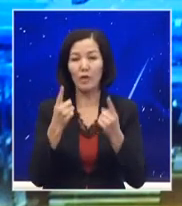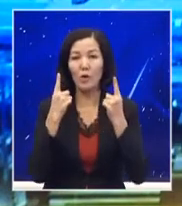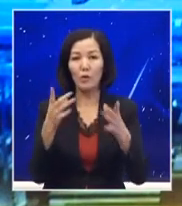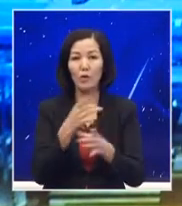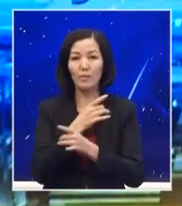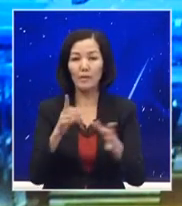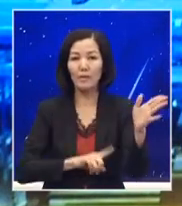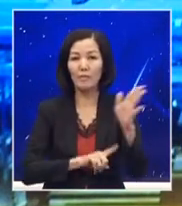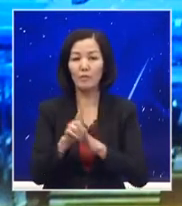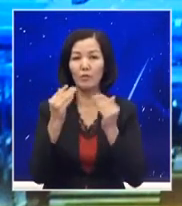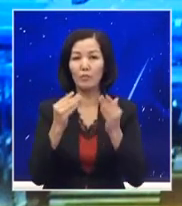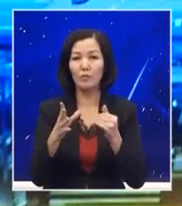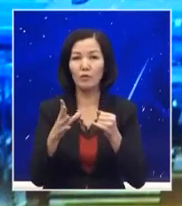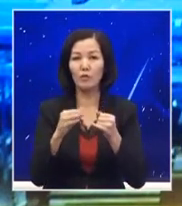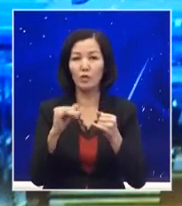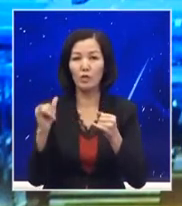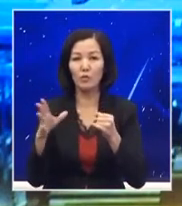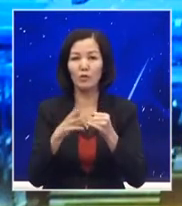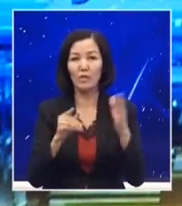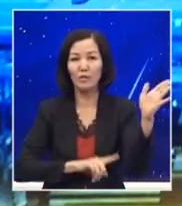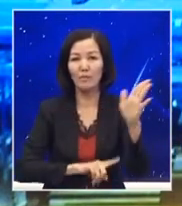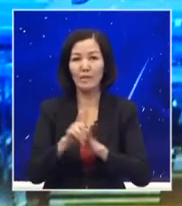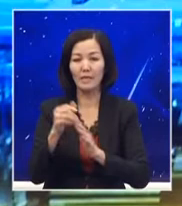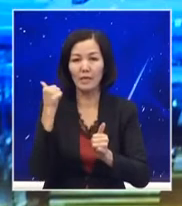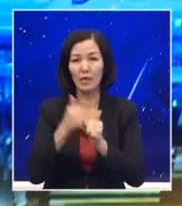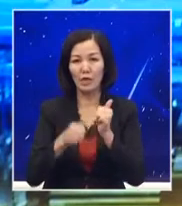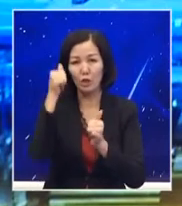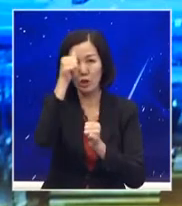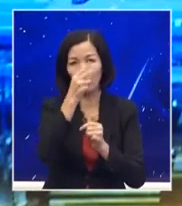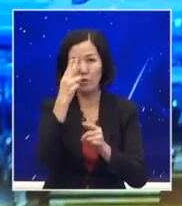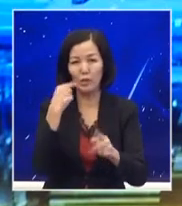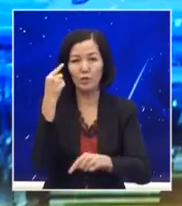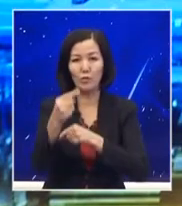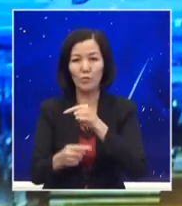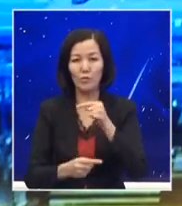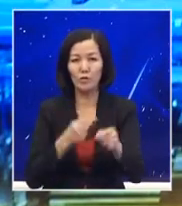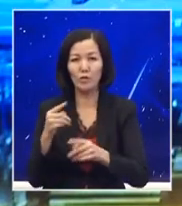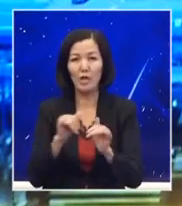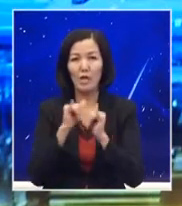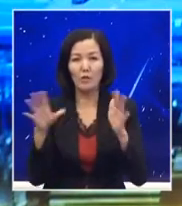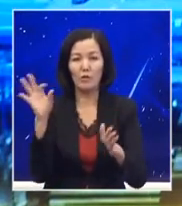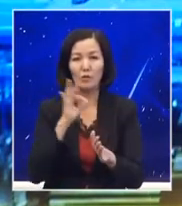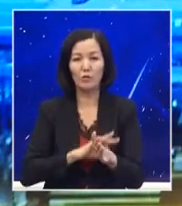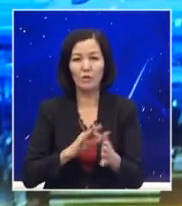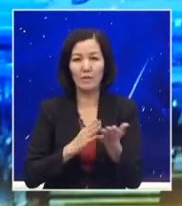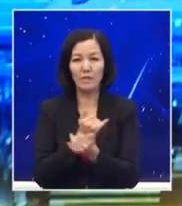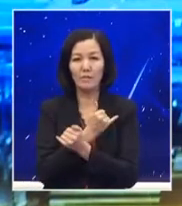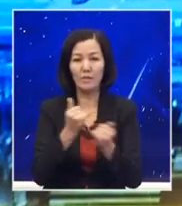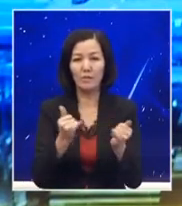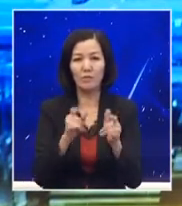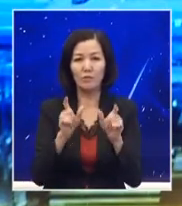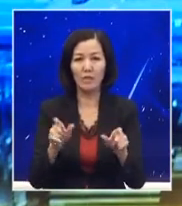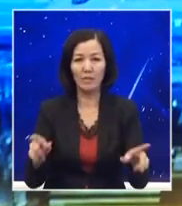мерекесінің бастауы бүгін Жетісу жерінде басталды. Жылдағы дәстүр бойынша ел дамуына үлес қосып, қалтқысыз қызмет етіп жүрген